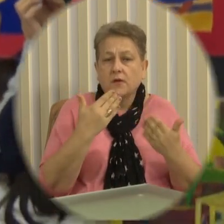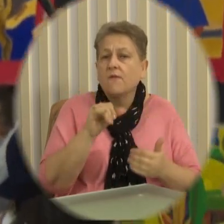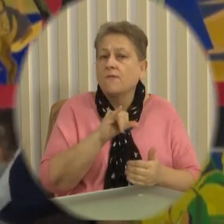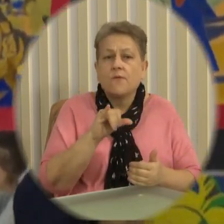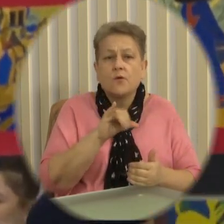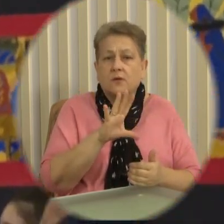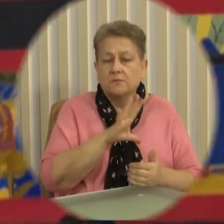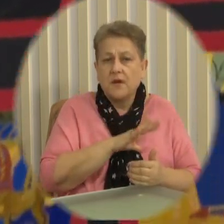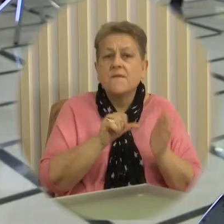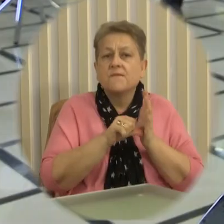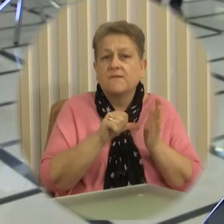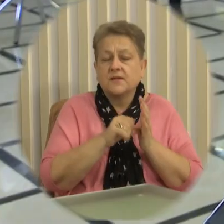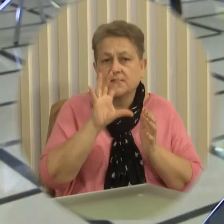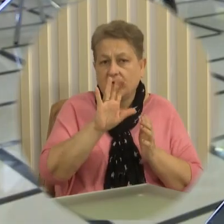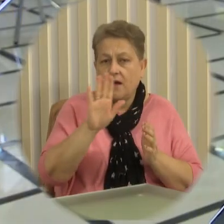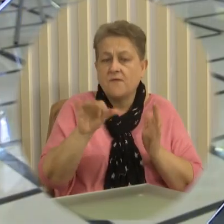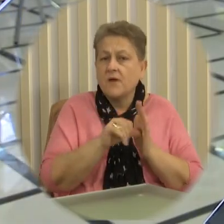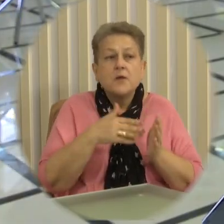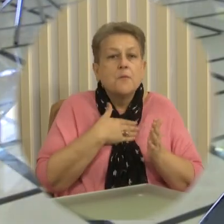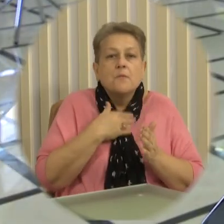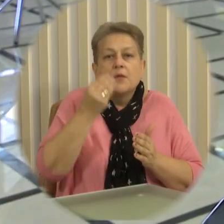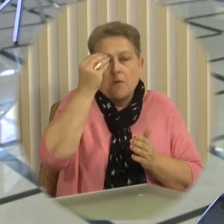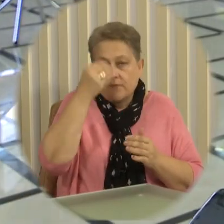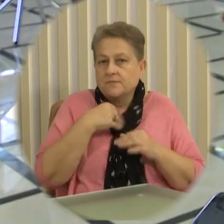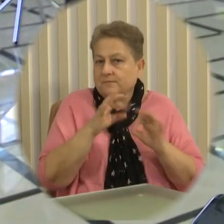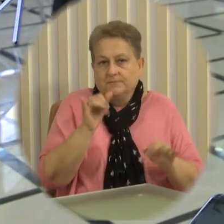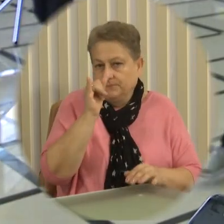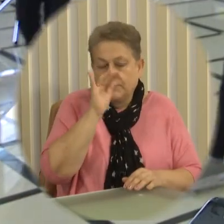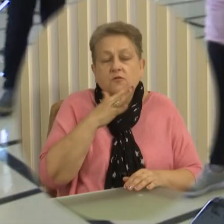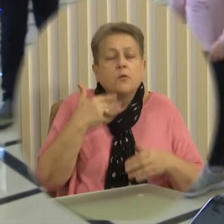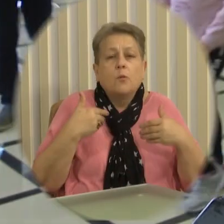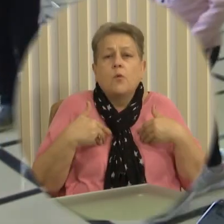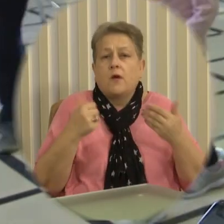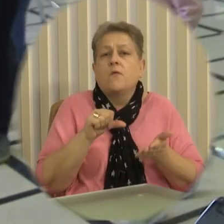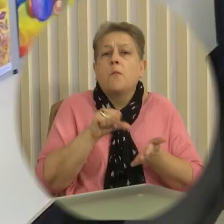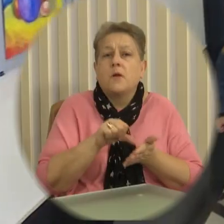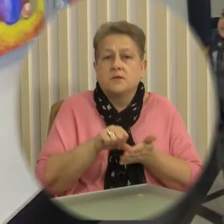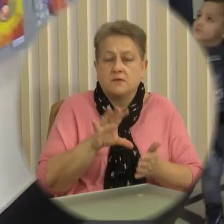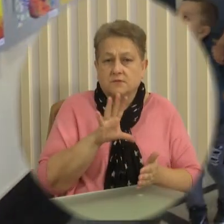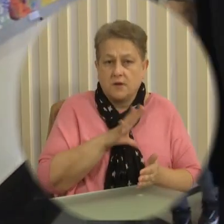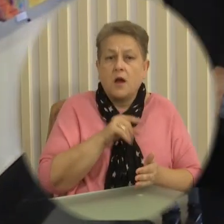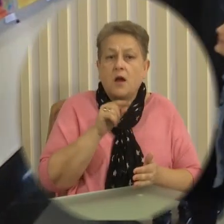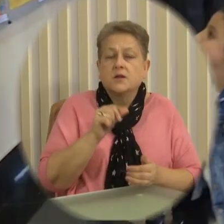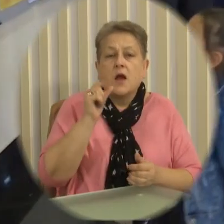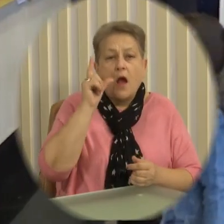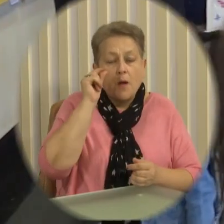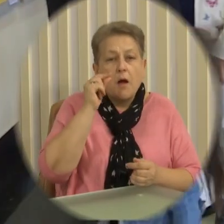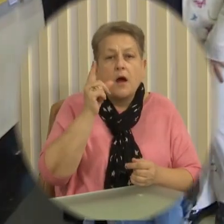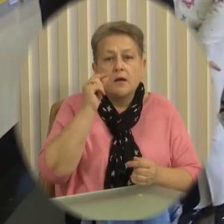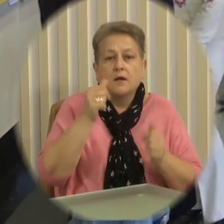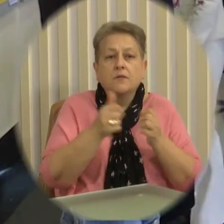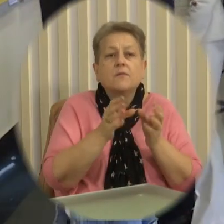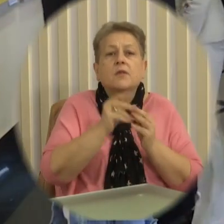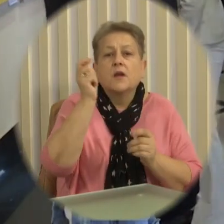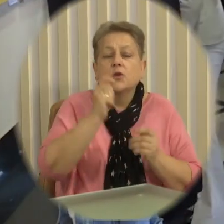որտեղ ներկայացրել է 6 նկար։ Չեմ կարող բացատրեմ իմ տպավորությունները, շատ ուրախ եի, որ մասնակցելու եմ։ Այս տարի համահայկական